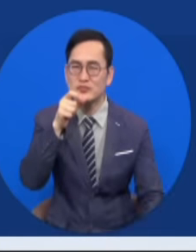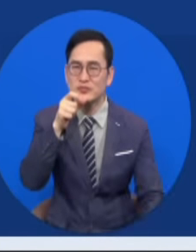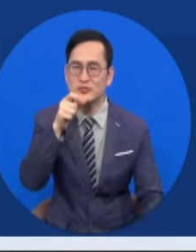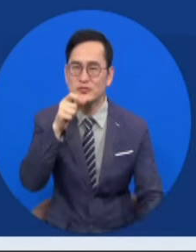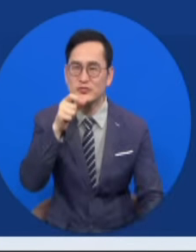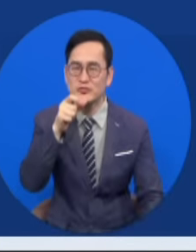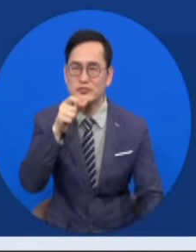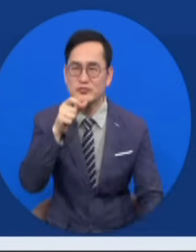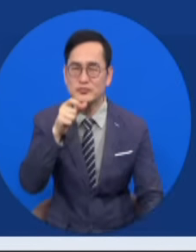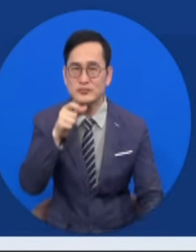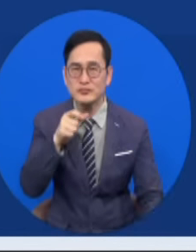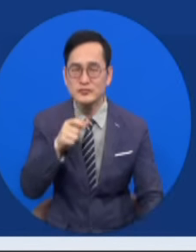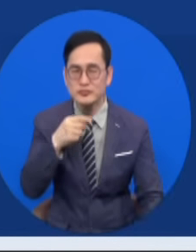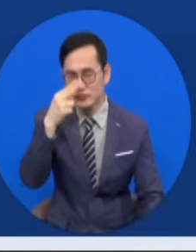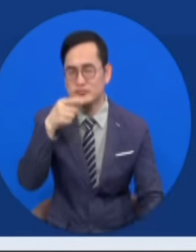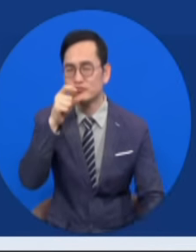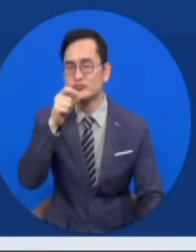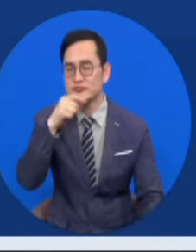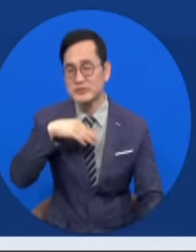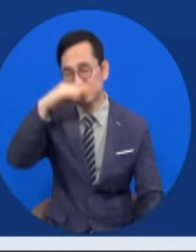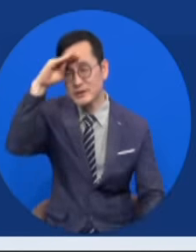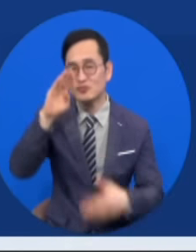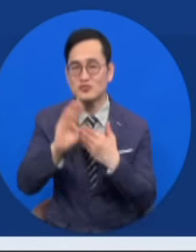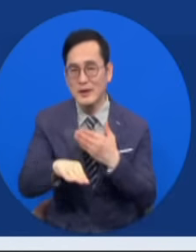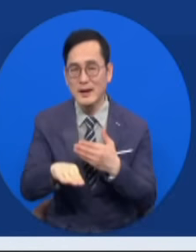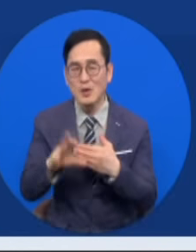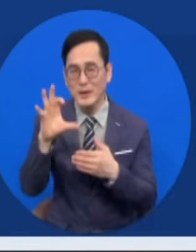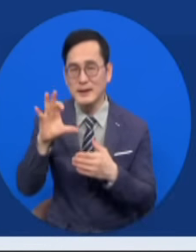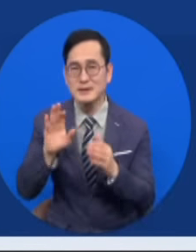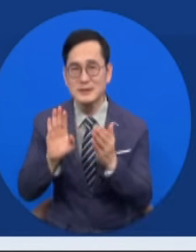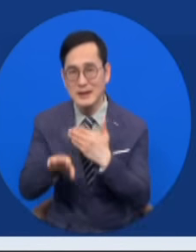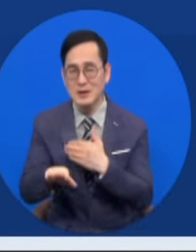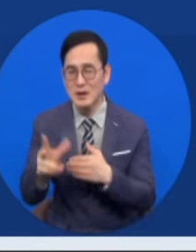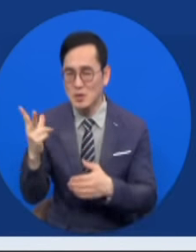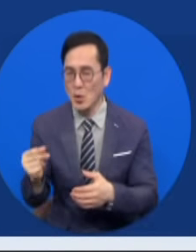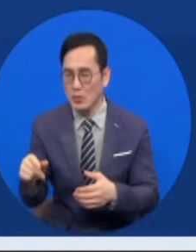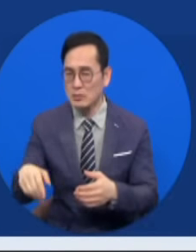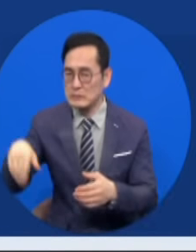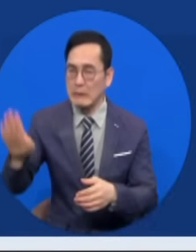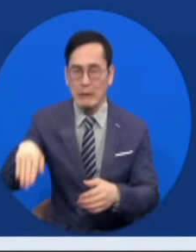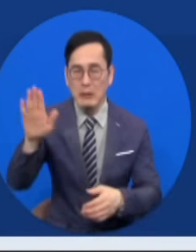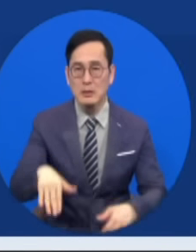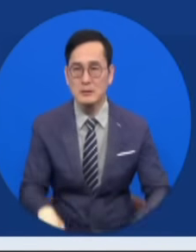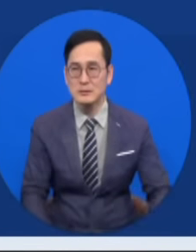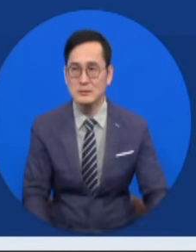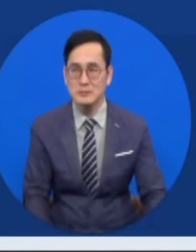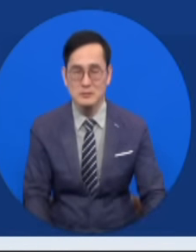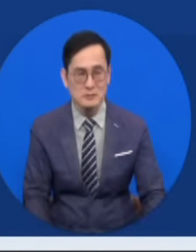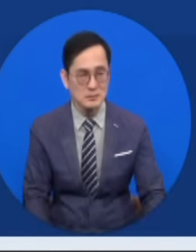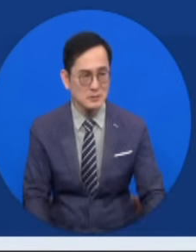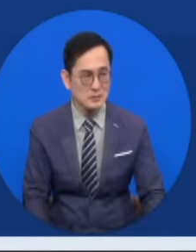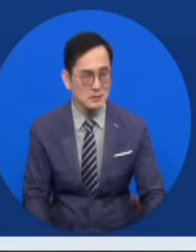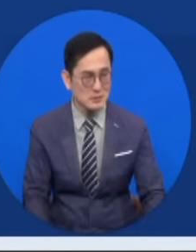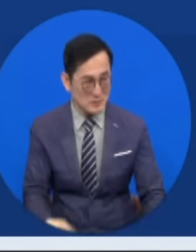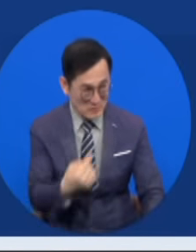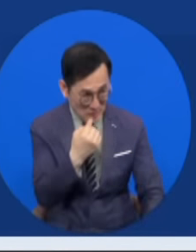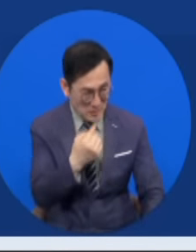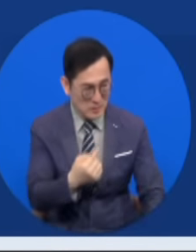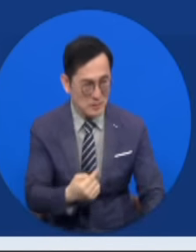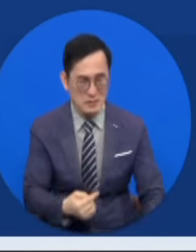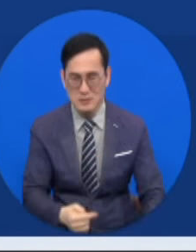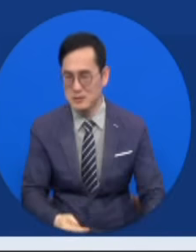발라 공물을 손상시켰다는 내용이 지져 있다는 거예요 박 사는 한명에게만 물어봐도 내가 당사가 아니라는 것 알 수 있다